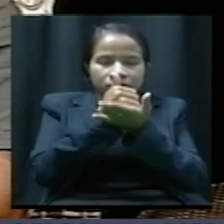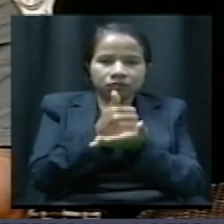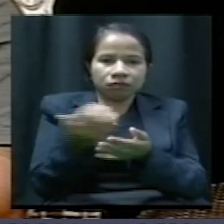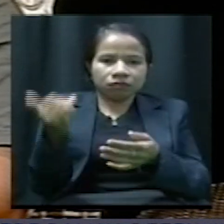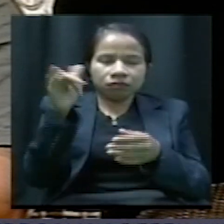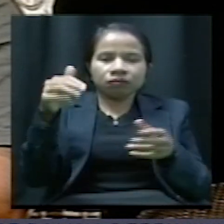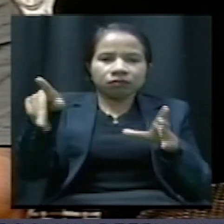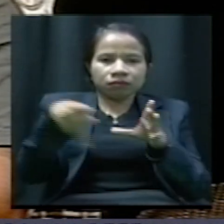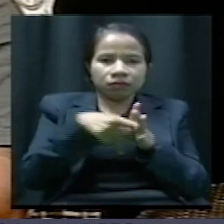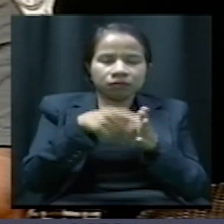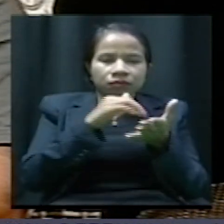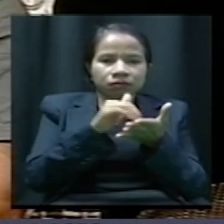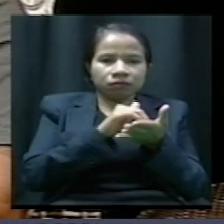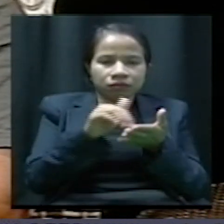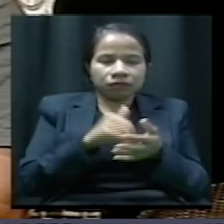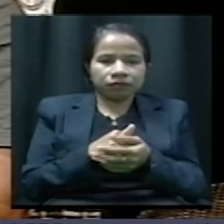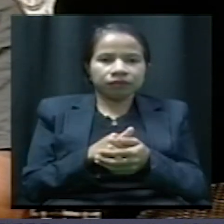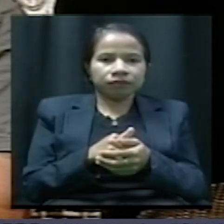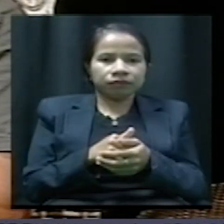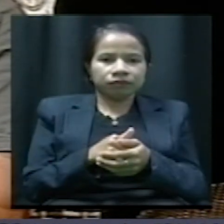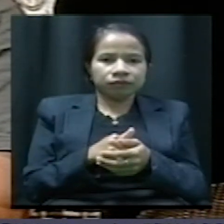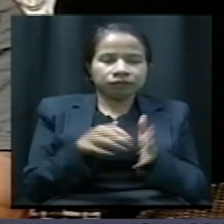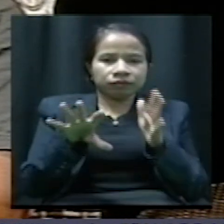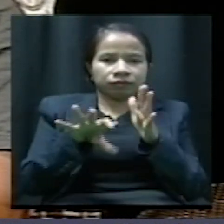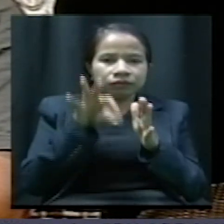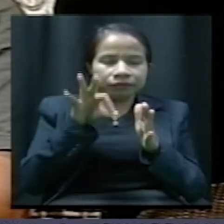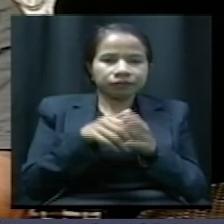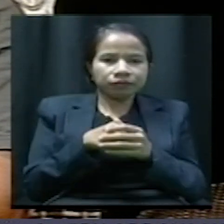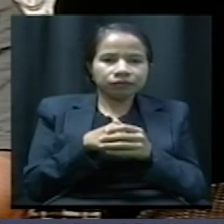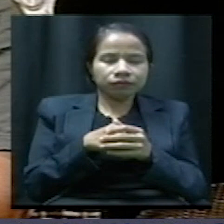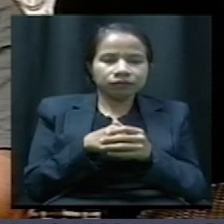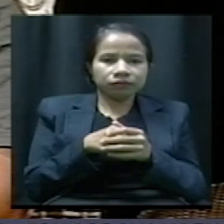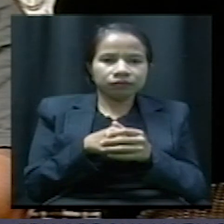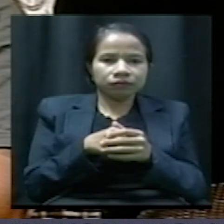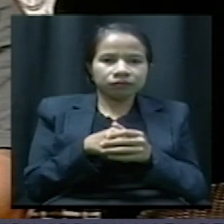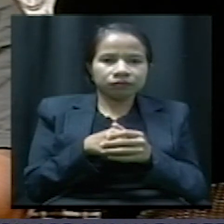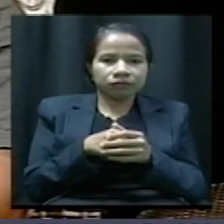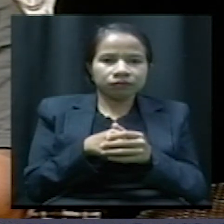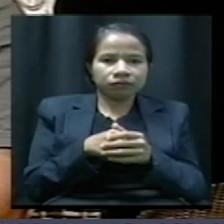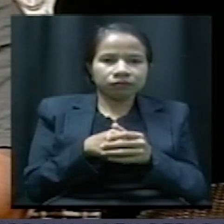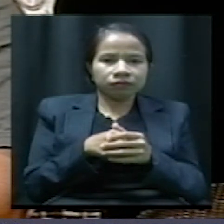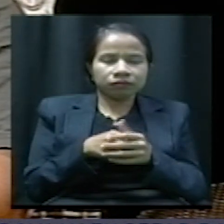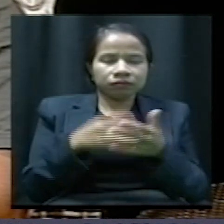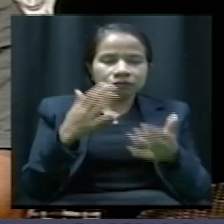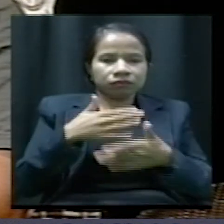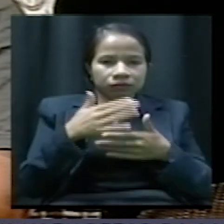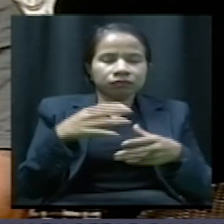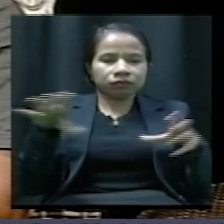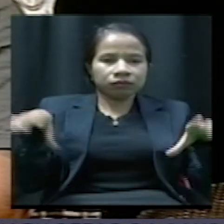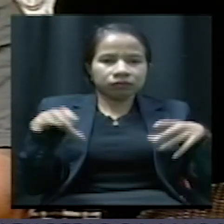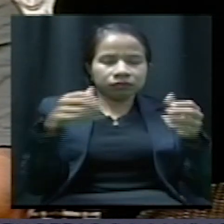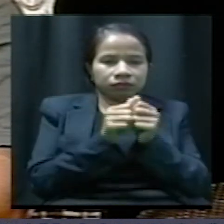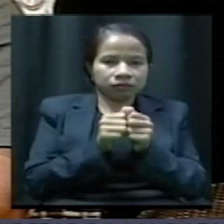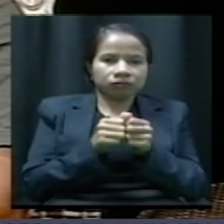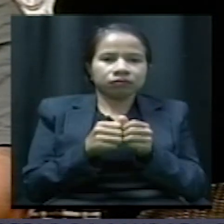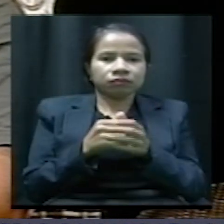informasau i nia ho hetang feedback balu verbalmente dit kontenti servisi ho nia